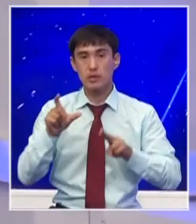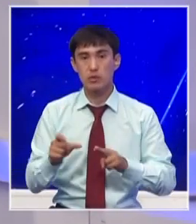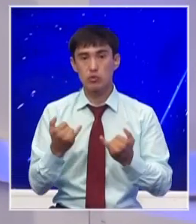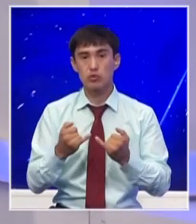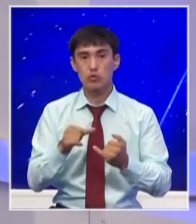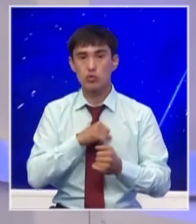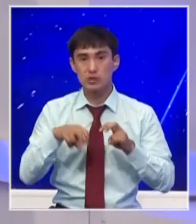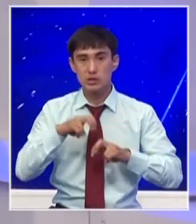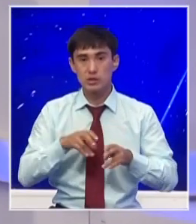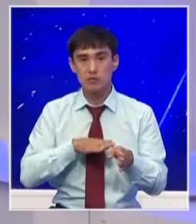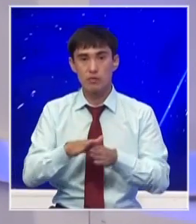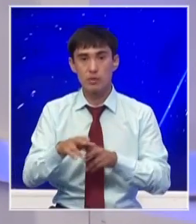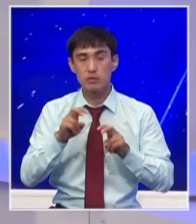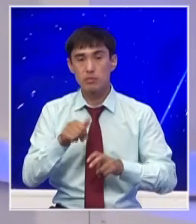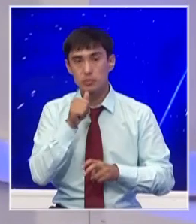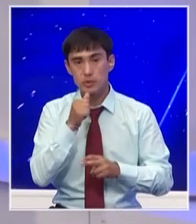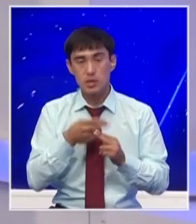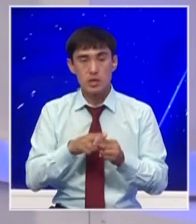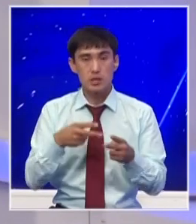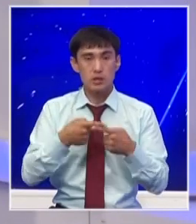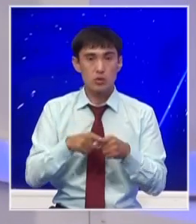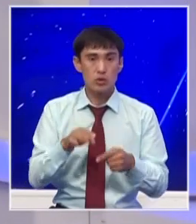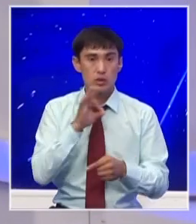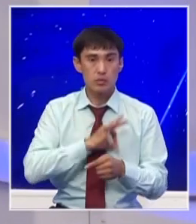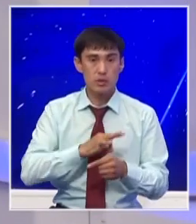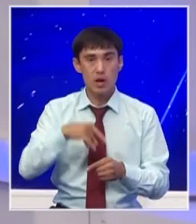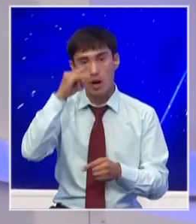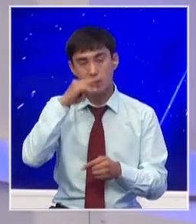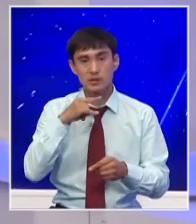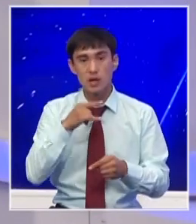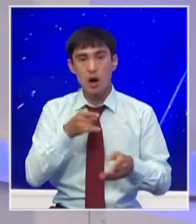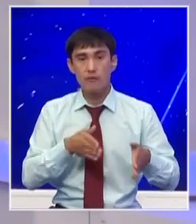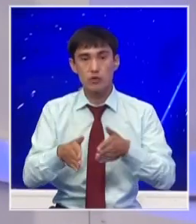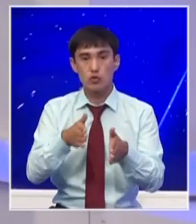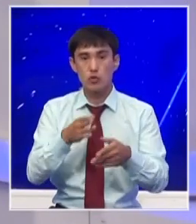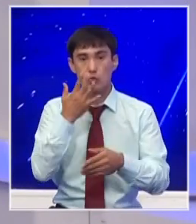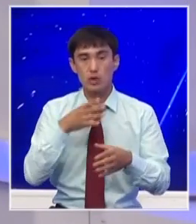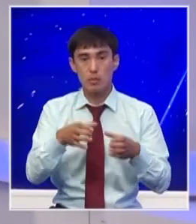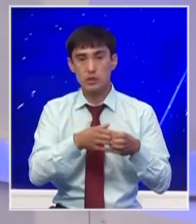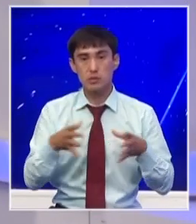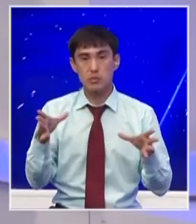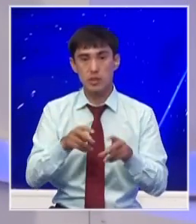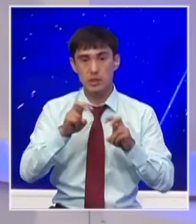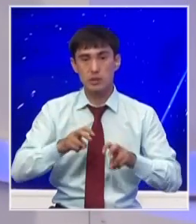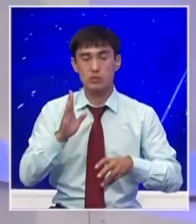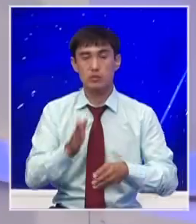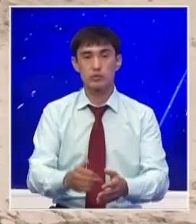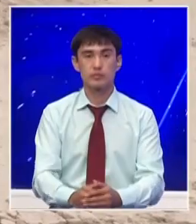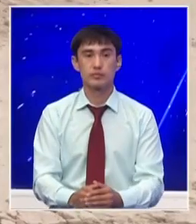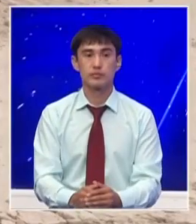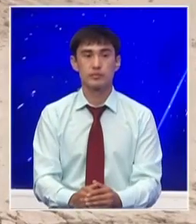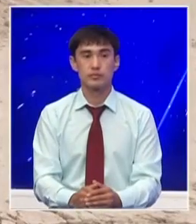өз ізденістерін іс жүзінде тексеріп жатыр. Технология тиімділігін Қазавтожол ұлттық компаниясымен бірлесе анықтау үстінде.